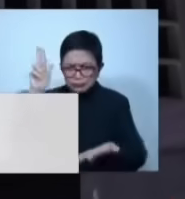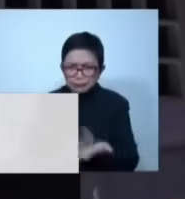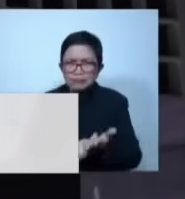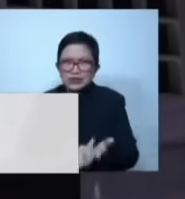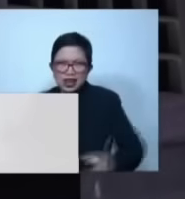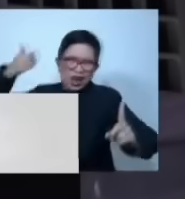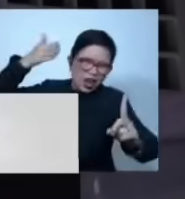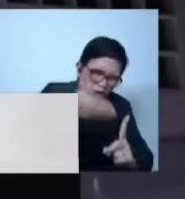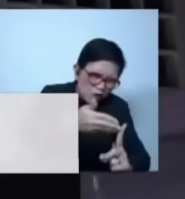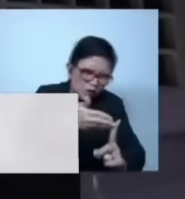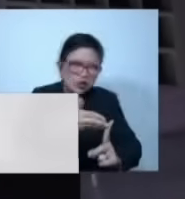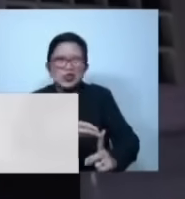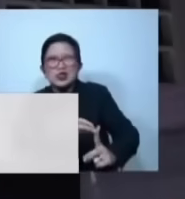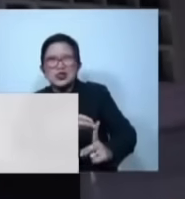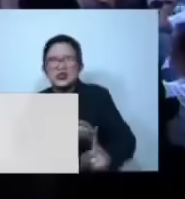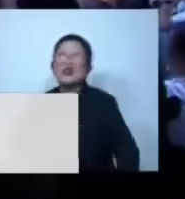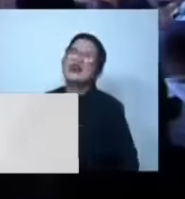masa depan